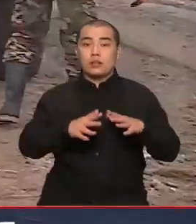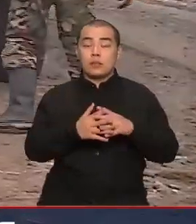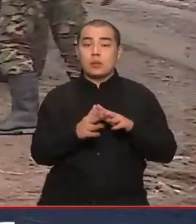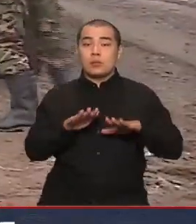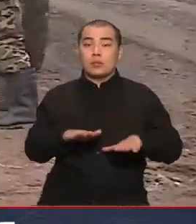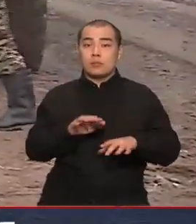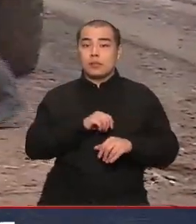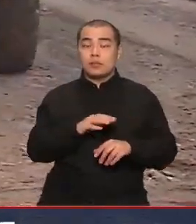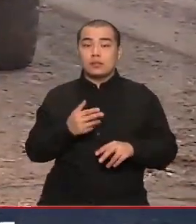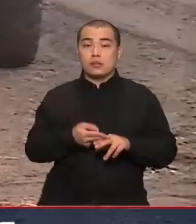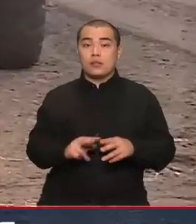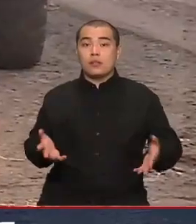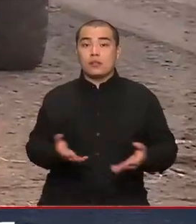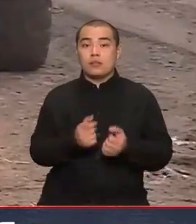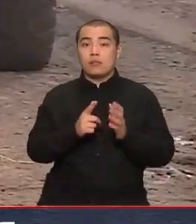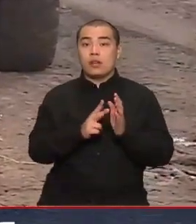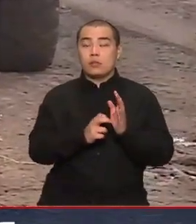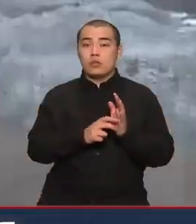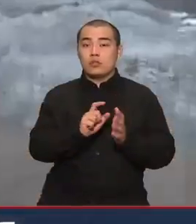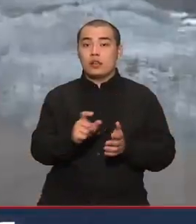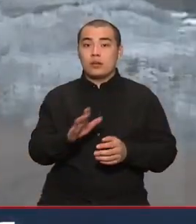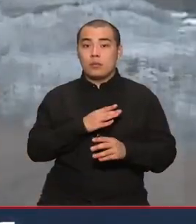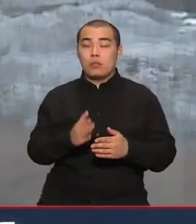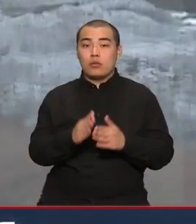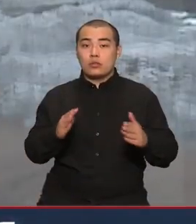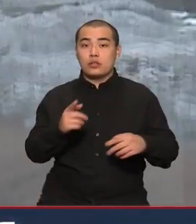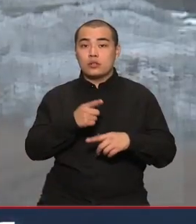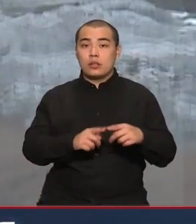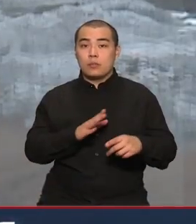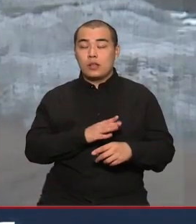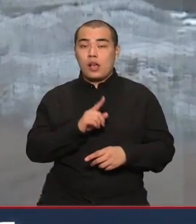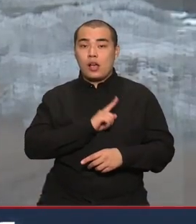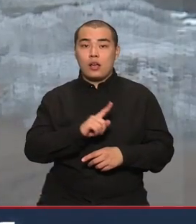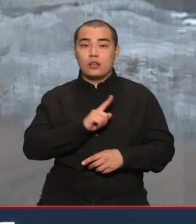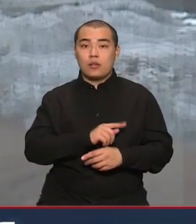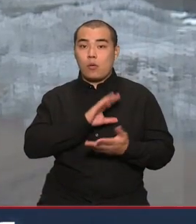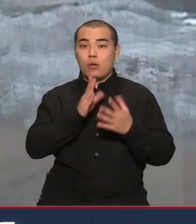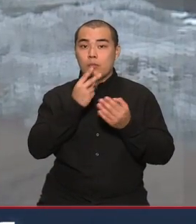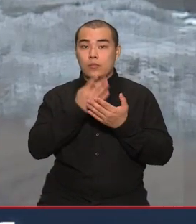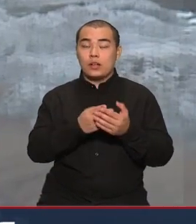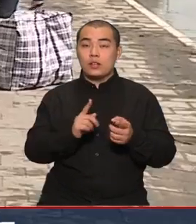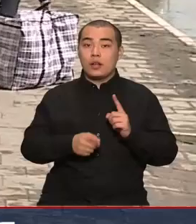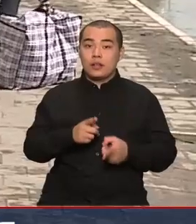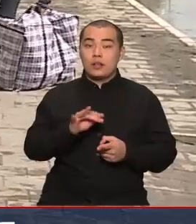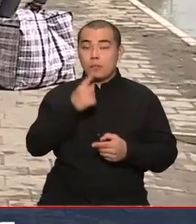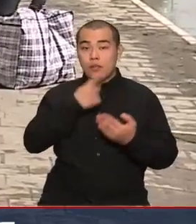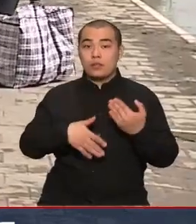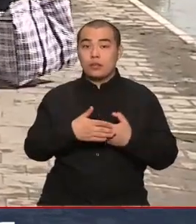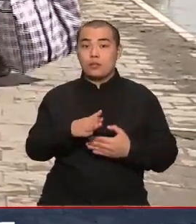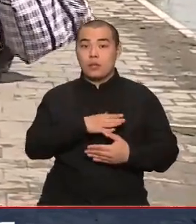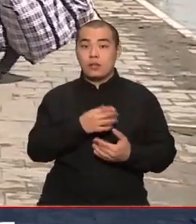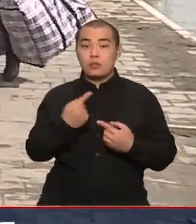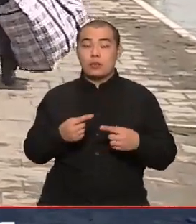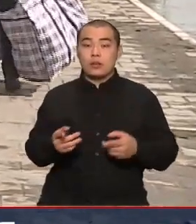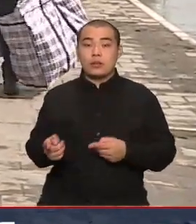было эвакуировано почти 800 человек. Большая часть предпочли переждать стихийное бедствие у родных и близких. Остальных